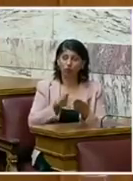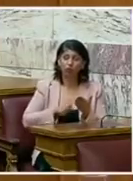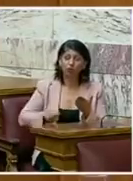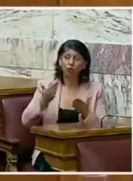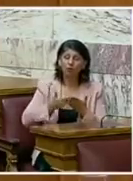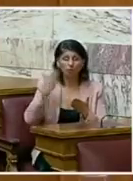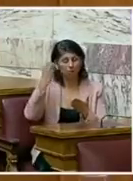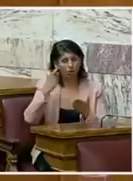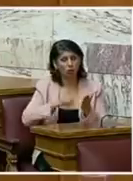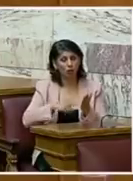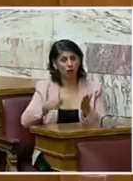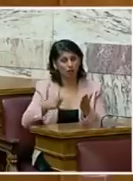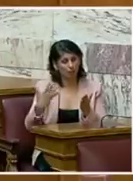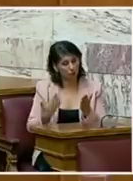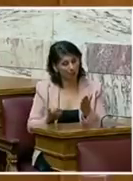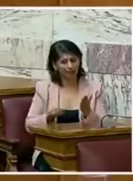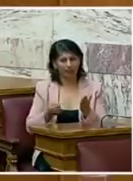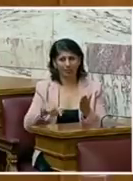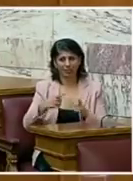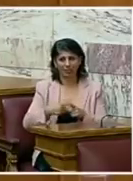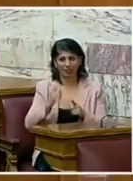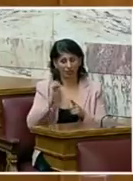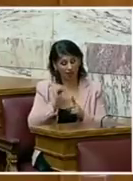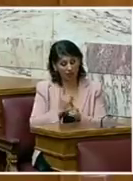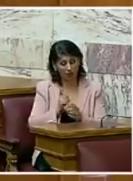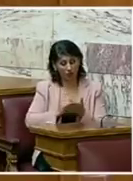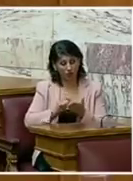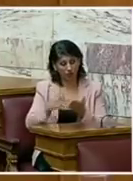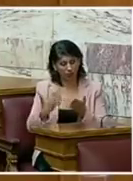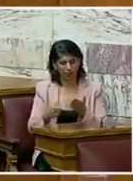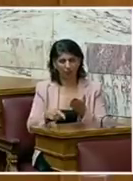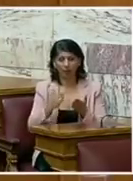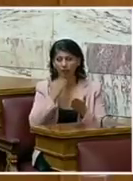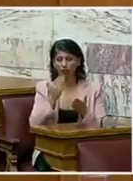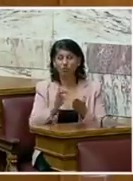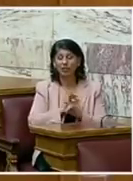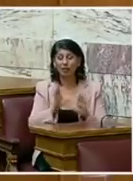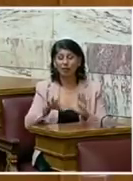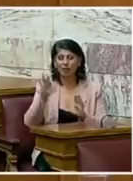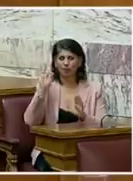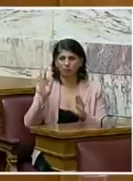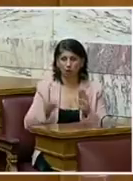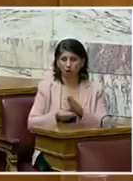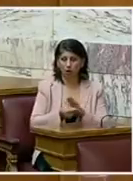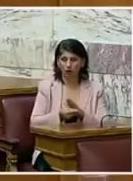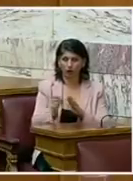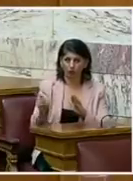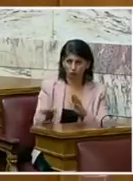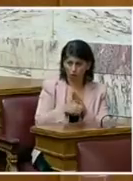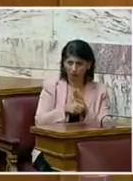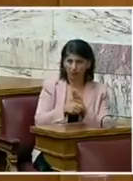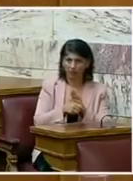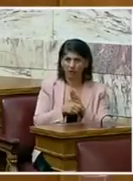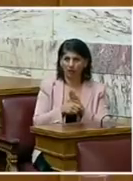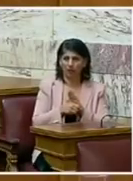μελέτη νομική που έγινε στην Ελλάδα, υπάρχει ειδικό σύγκρεμα γι' αυτό, όπου λέει ότι δεν μπορεί σε καμία περίπτωση η υδροδοκία και η υδροληψία να συναρτάται με τα υπουργικά